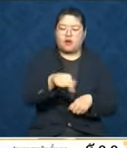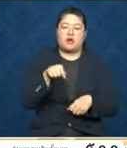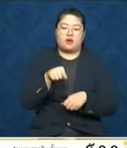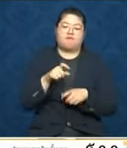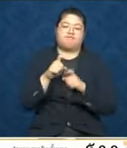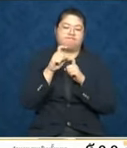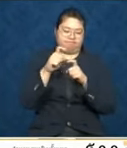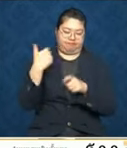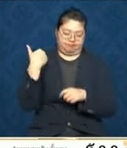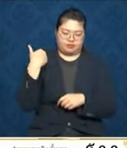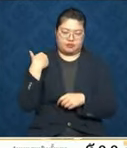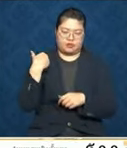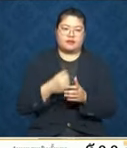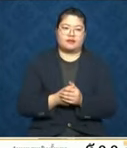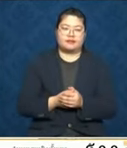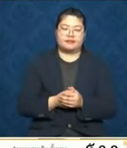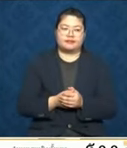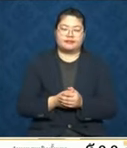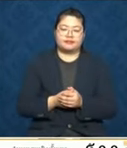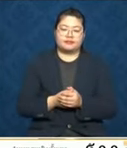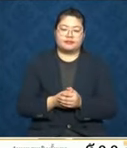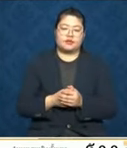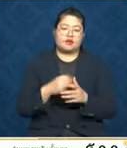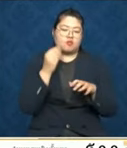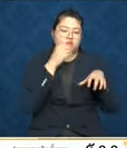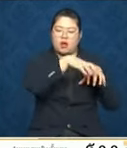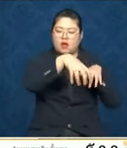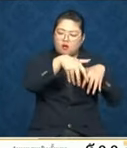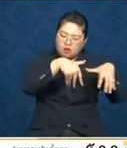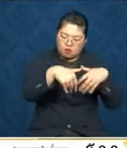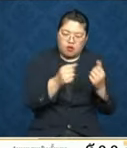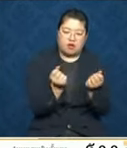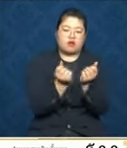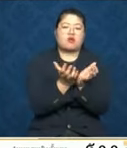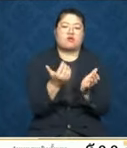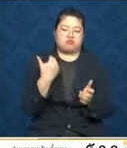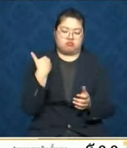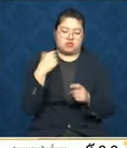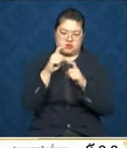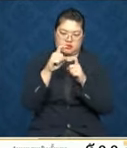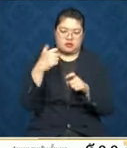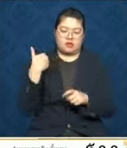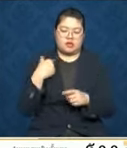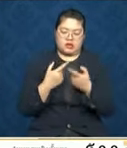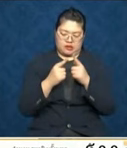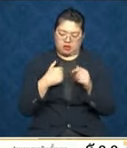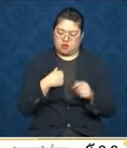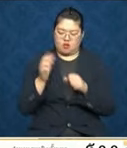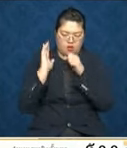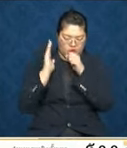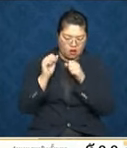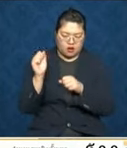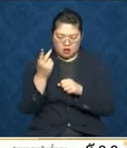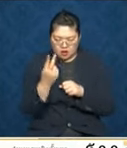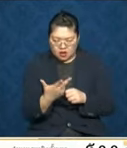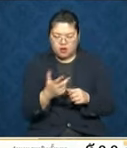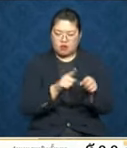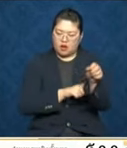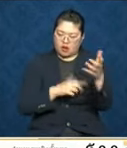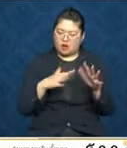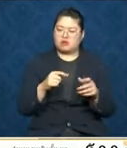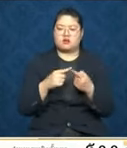ะครับต่อผู้ที่ขับรถด้วยกันต่อผู้ที่อาศัยอยู่ในบริเวณใกล้เคียงแต่ก็ไม่ว่าจะพูดมากี่ปีต่อกี่ปีมันก็ยังไม่ได้รับการแก้ไข